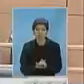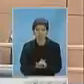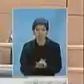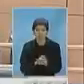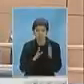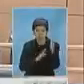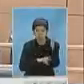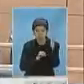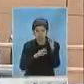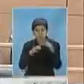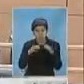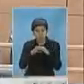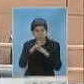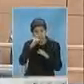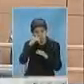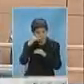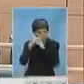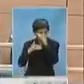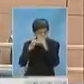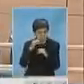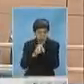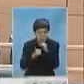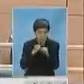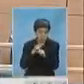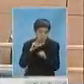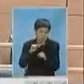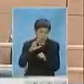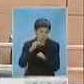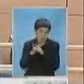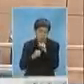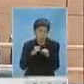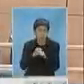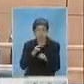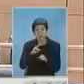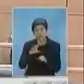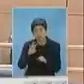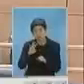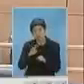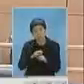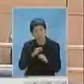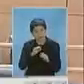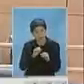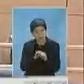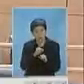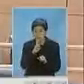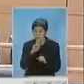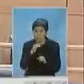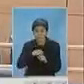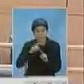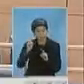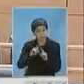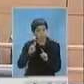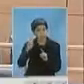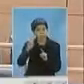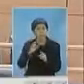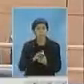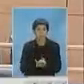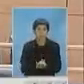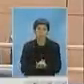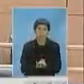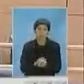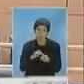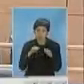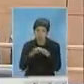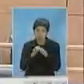นครศรีธรมราชในนามพรรคชาติพัฒนาอายุ 25ปี 2544เลง 7-8คนผมได้ที่ 2ครับแน่นอนฮะ